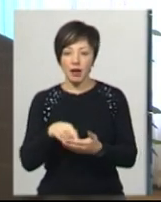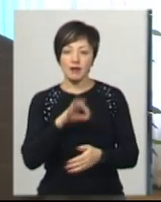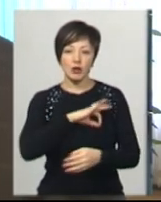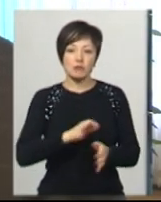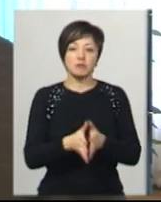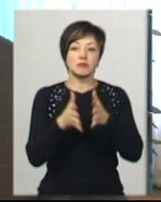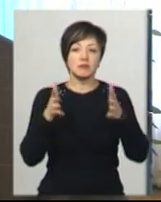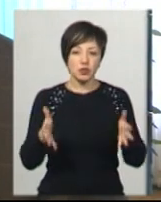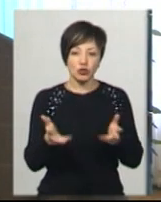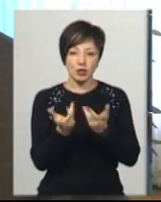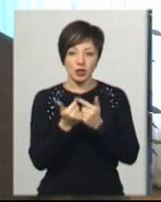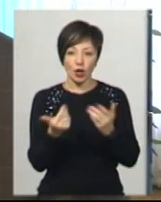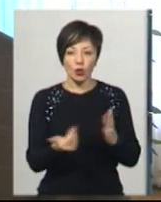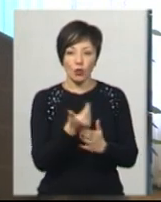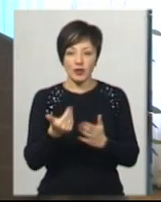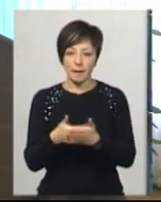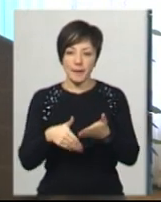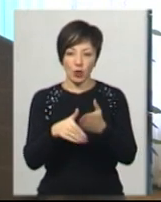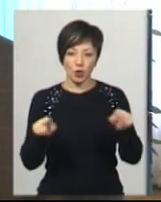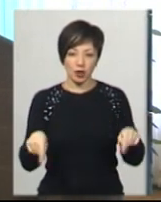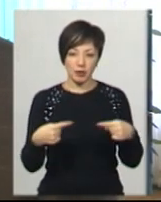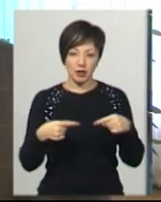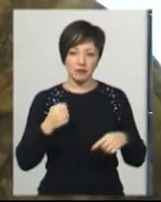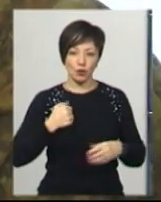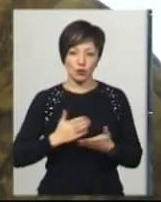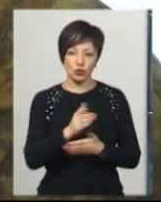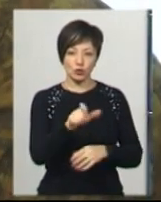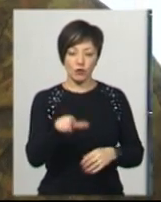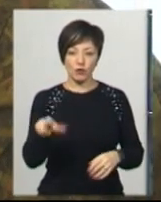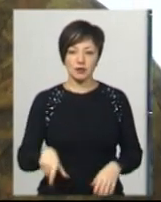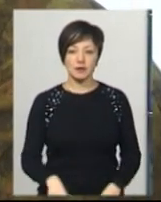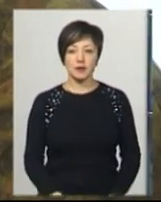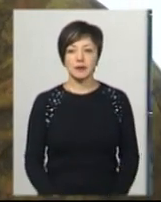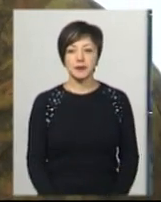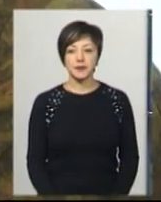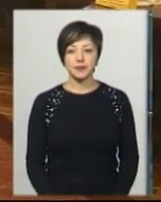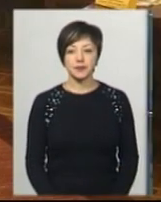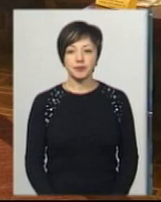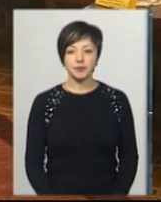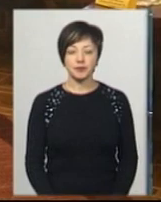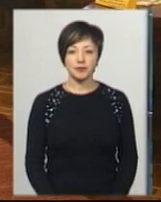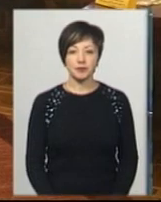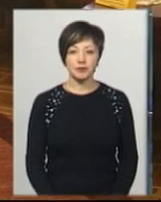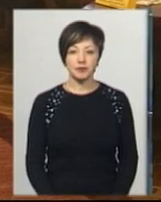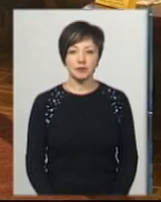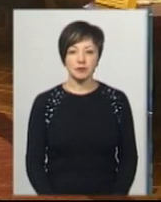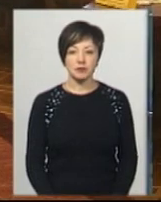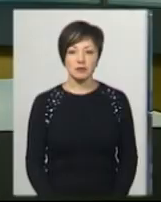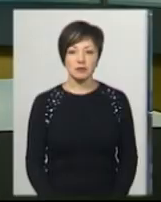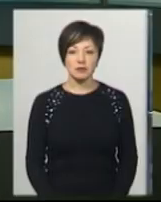якомога більшої кількості інноваційних методик реабілітації. Анастасія Збродова, Віктор Кривий. Новини на Суспільному.